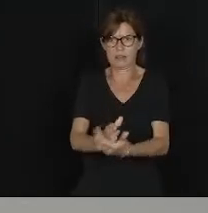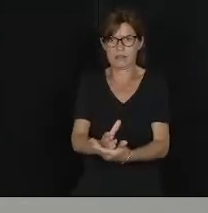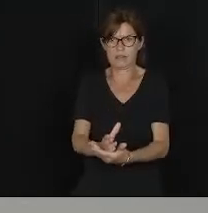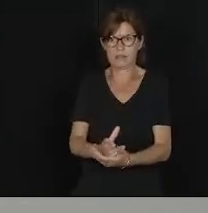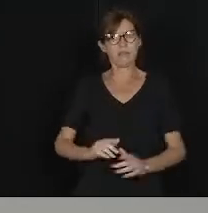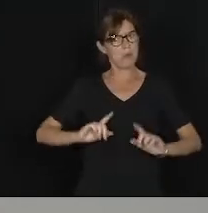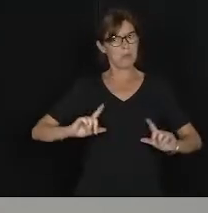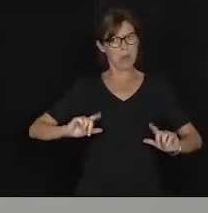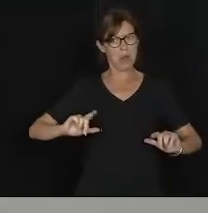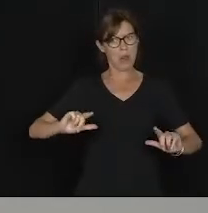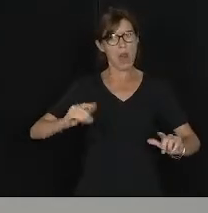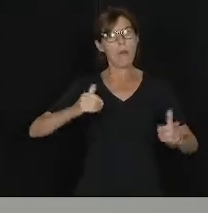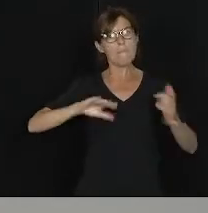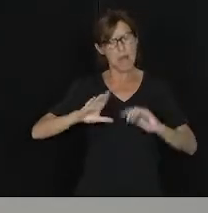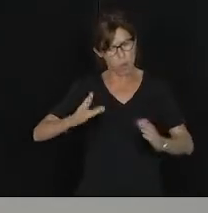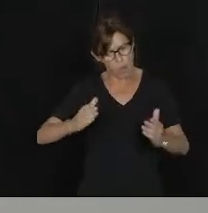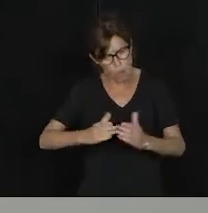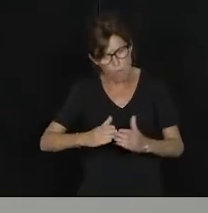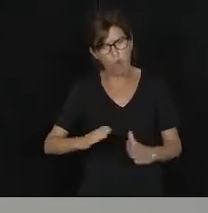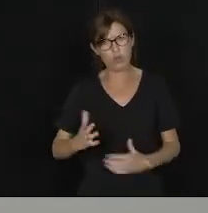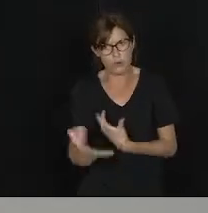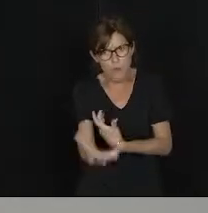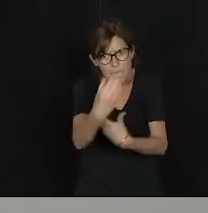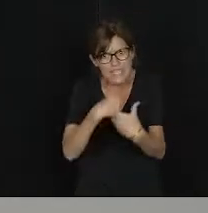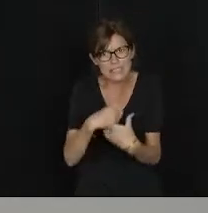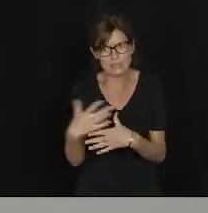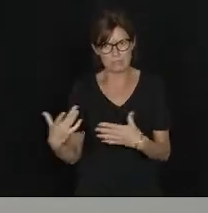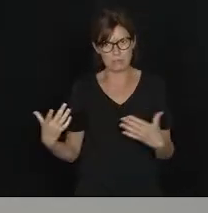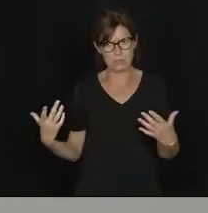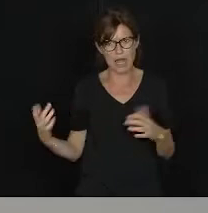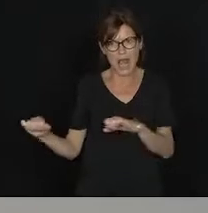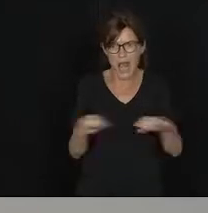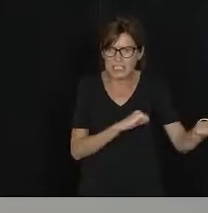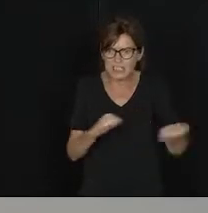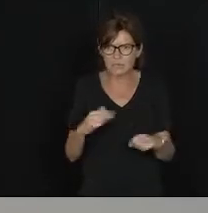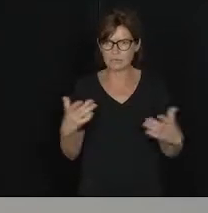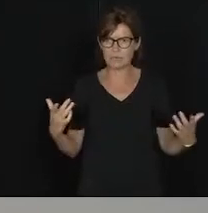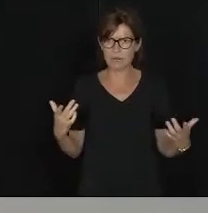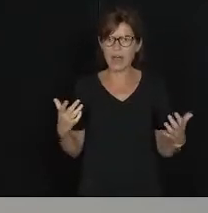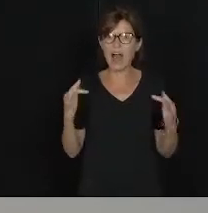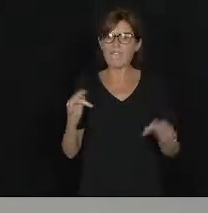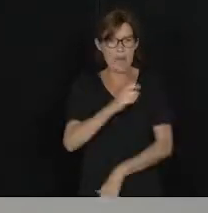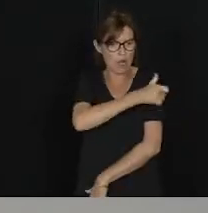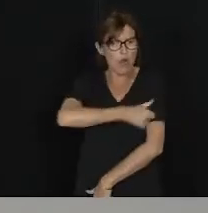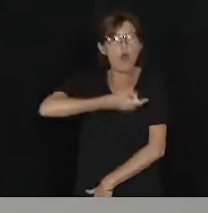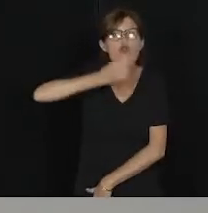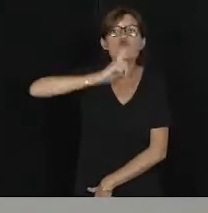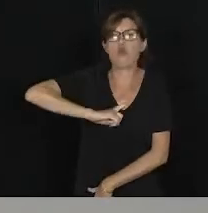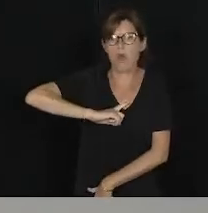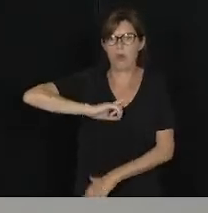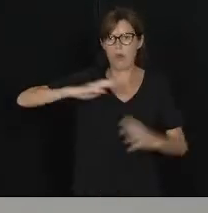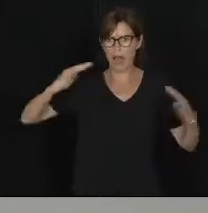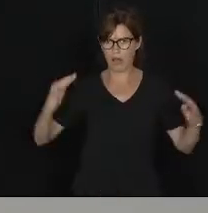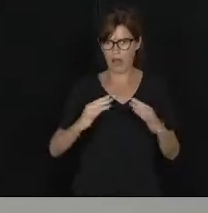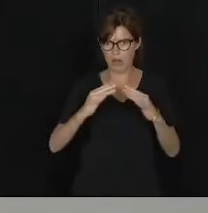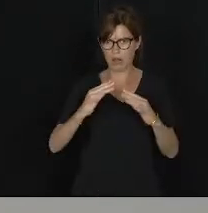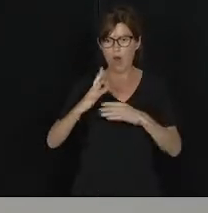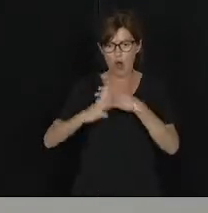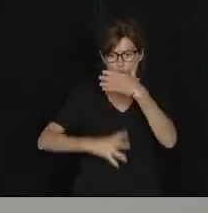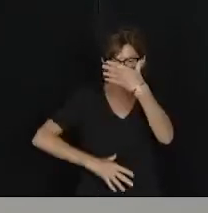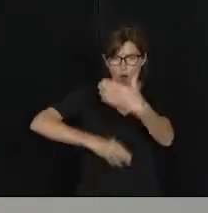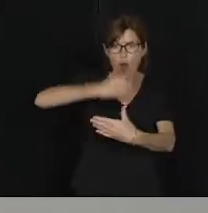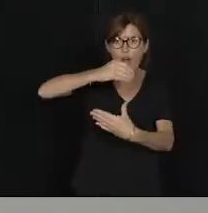contribution active et singulière, à mon sens, au deuil de guerre. Au deuil de guerre dans et hors la classe.